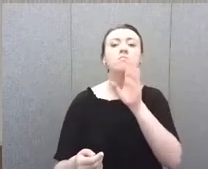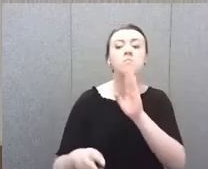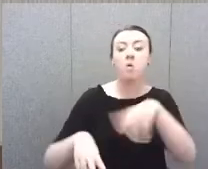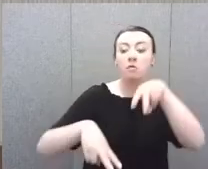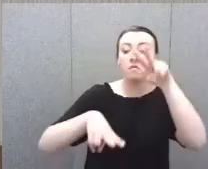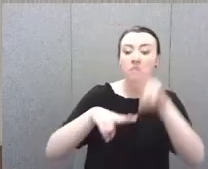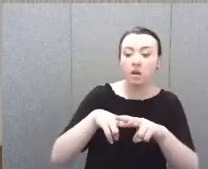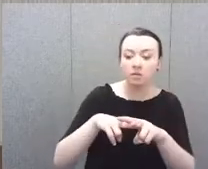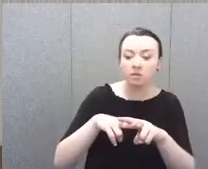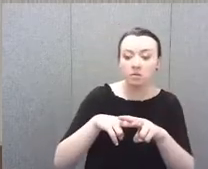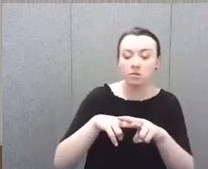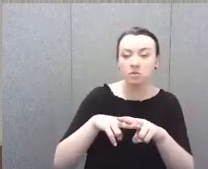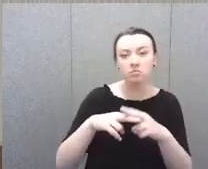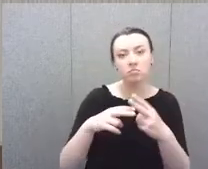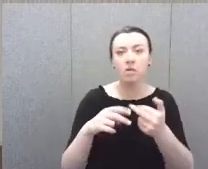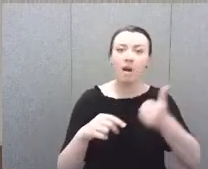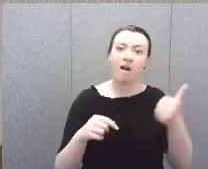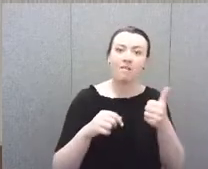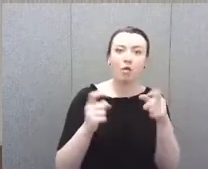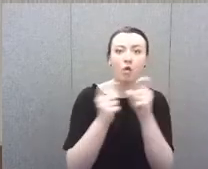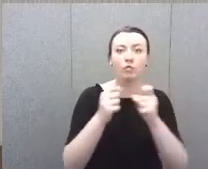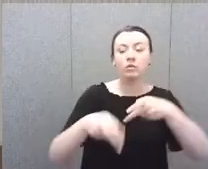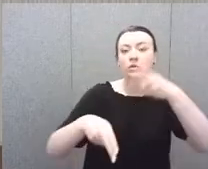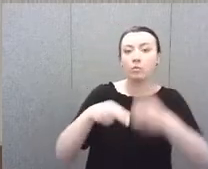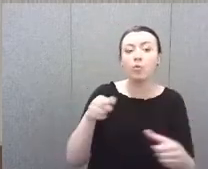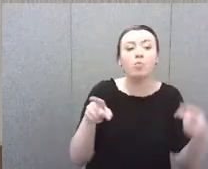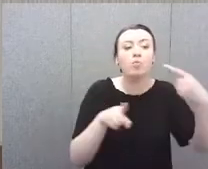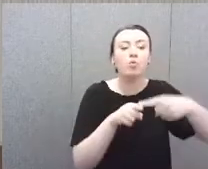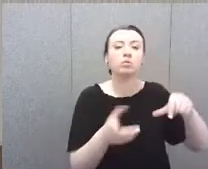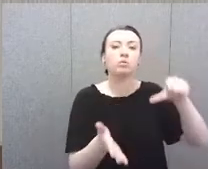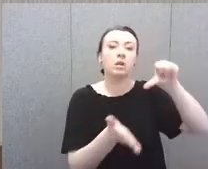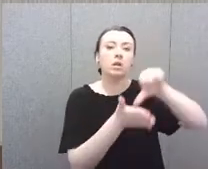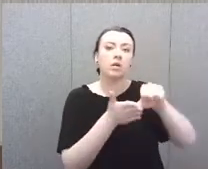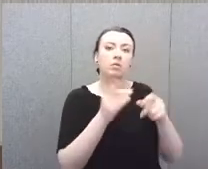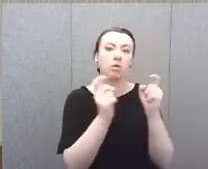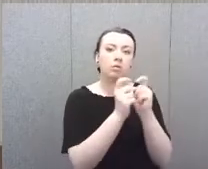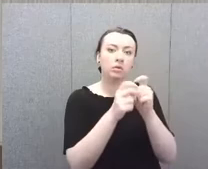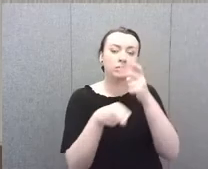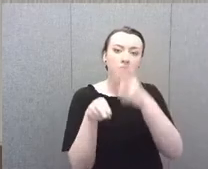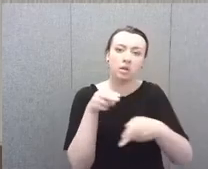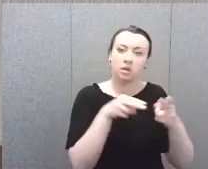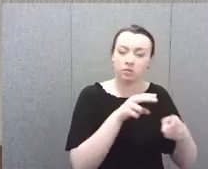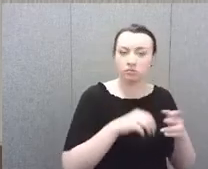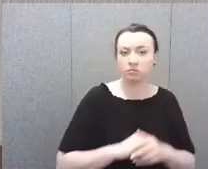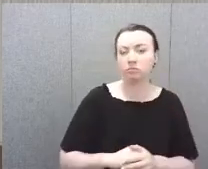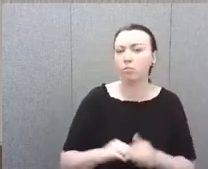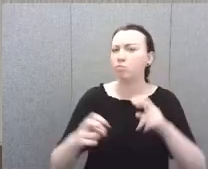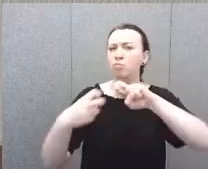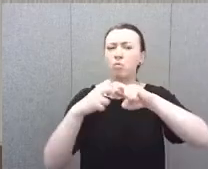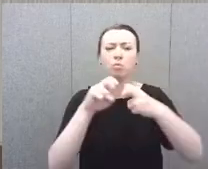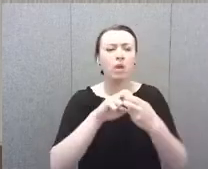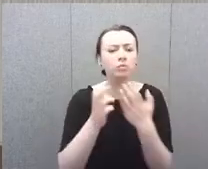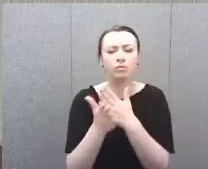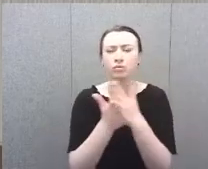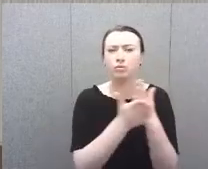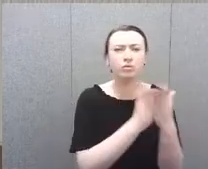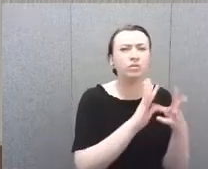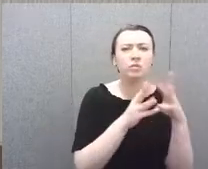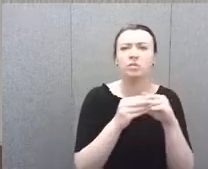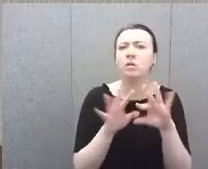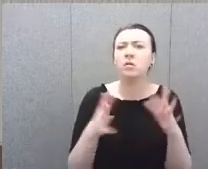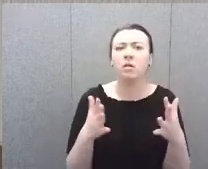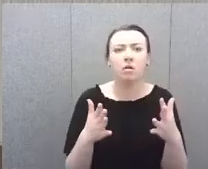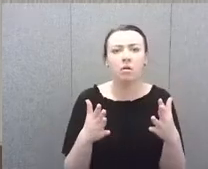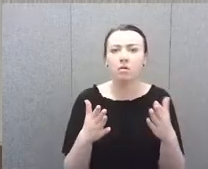Хватает ли достаточно ли места для женщин за столом для разрешения конфликтов и участия в миротворческих процессах? С чем сталкиваются